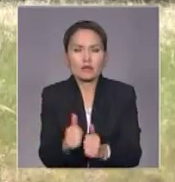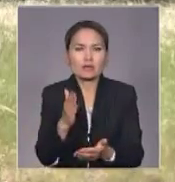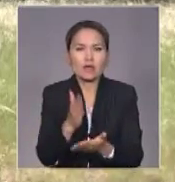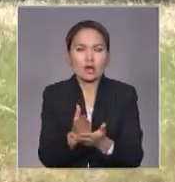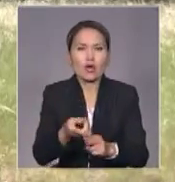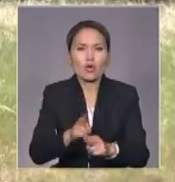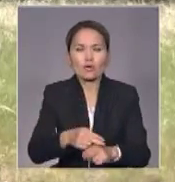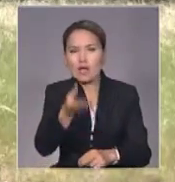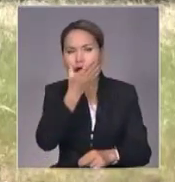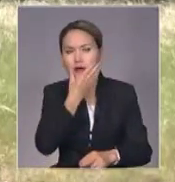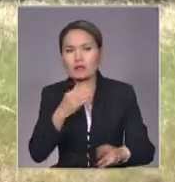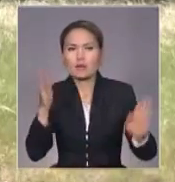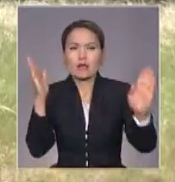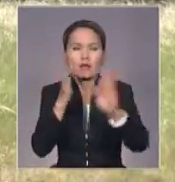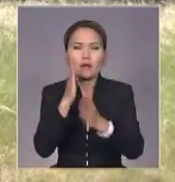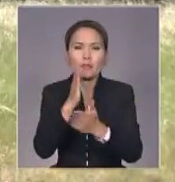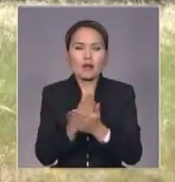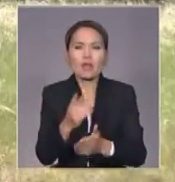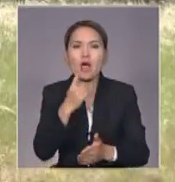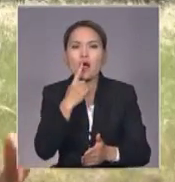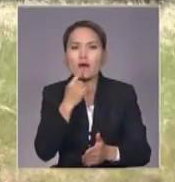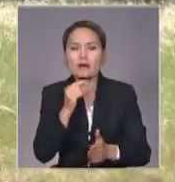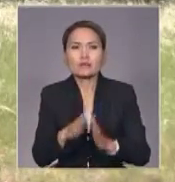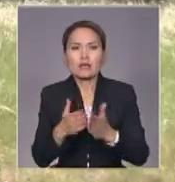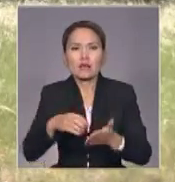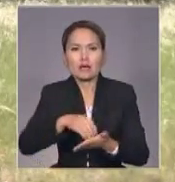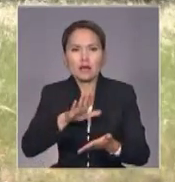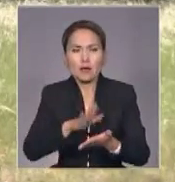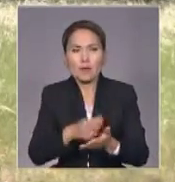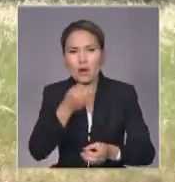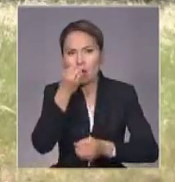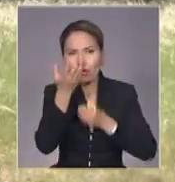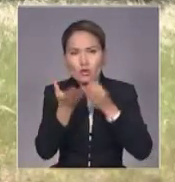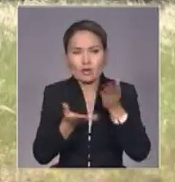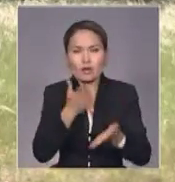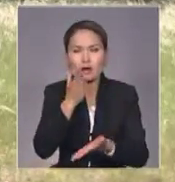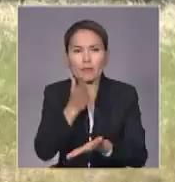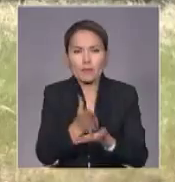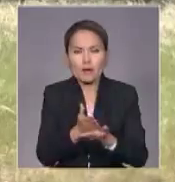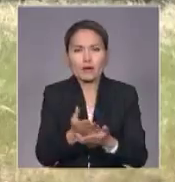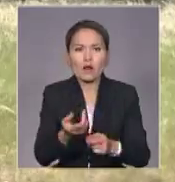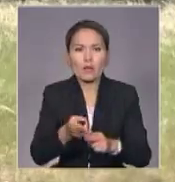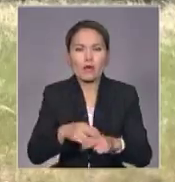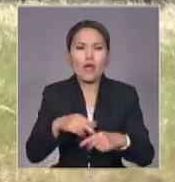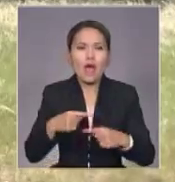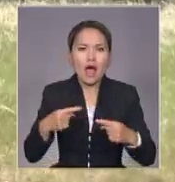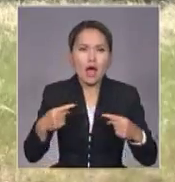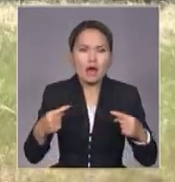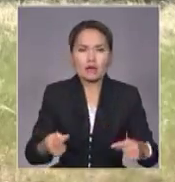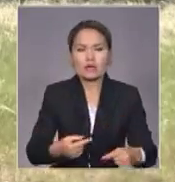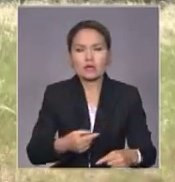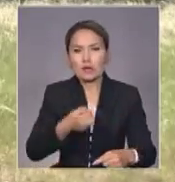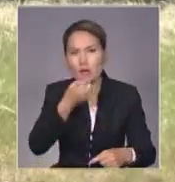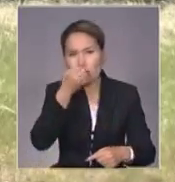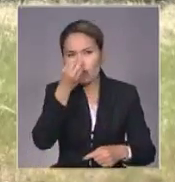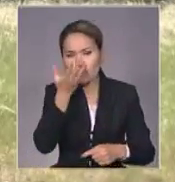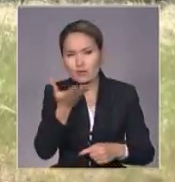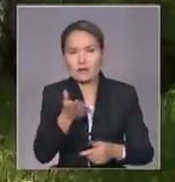Наурызым қорығында кездестіресің. Мұнда қызыл кітапқа енген қызғалдақтың үш түрі бар. Оның ішінде шренка гүлі басқа еш жерде